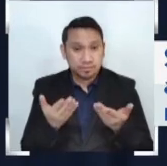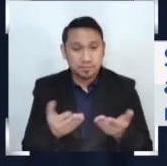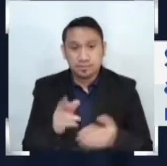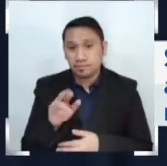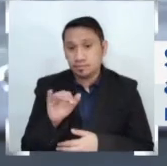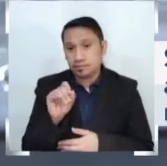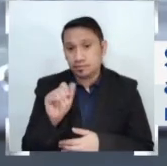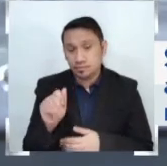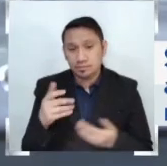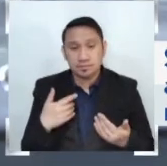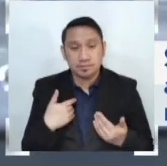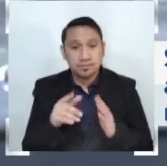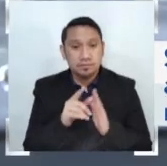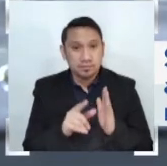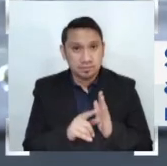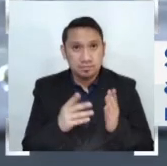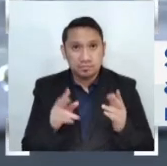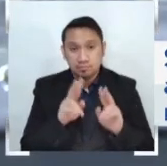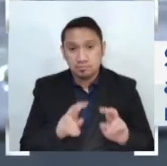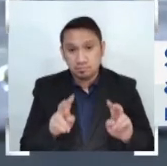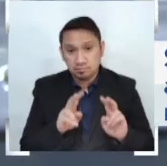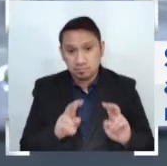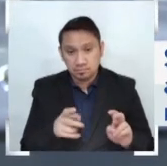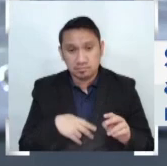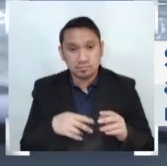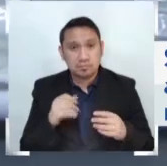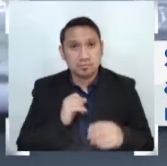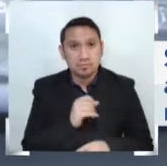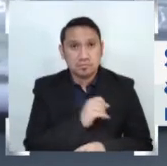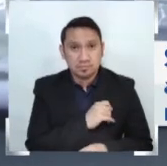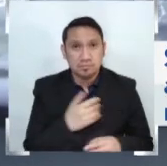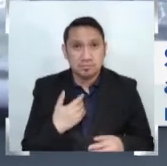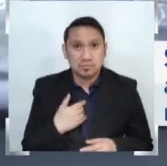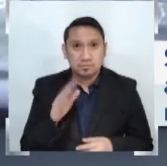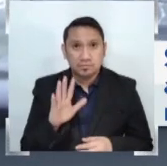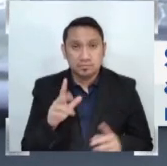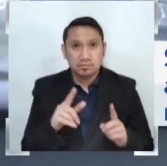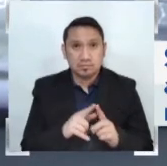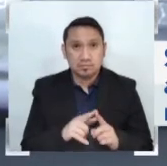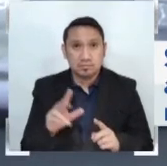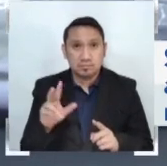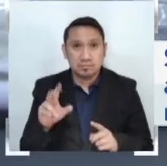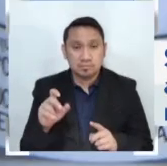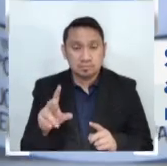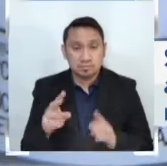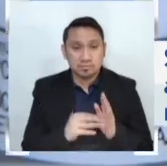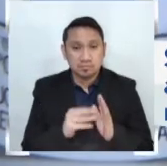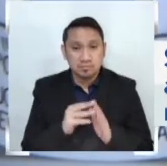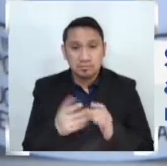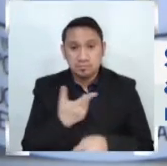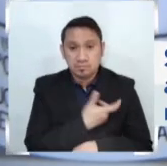ng resolusyon para imbestigahan sa Senado ang anyay nasa 5-13 bilyong pisong halaga ng COVID-19 vaccines